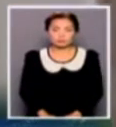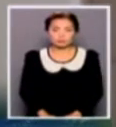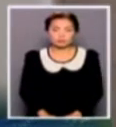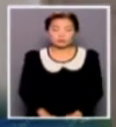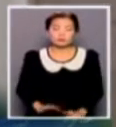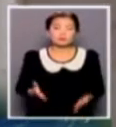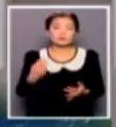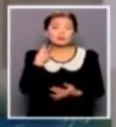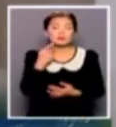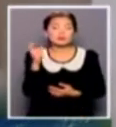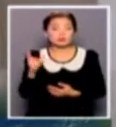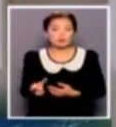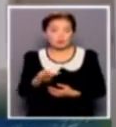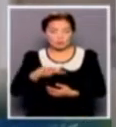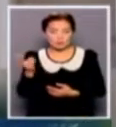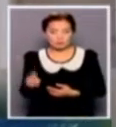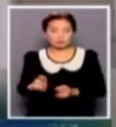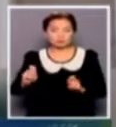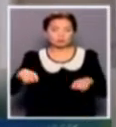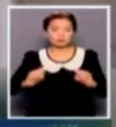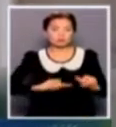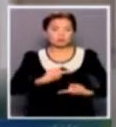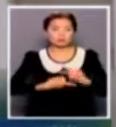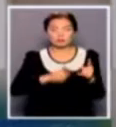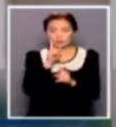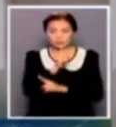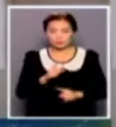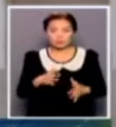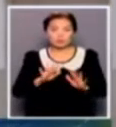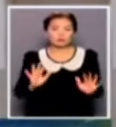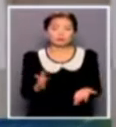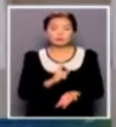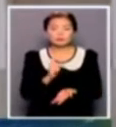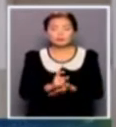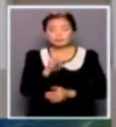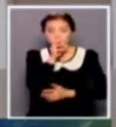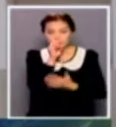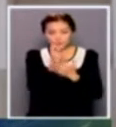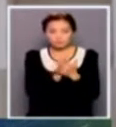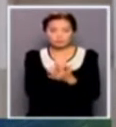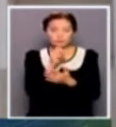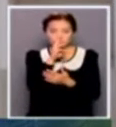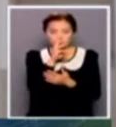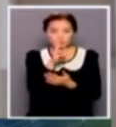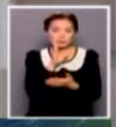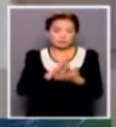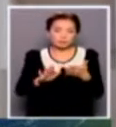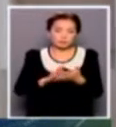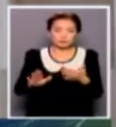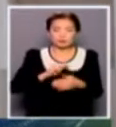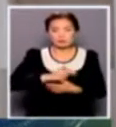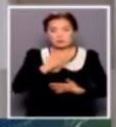В случае смерти лица, выплачивающего алименты, никто не платит за него. В большинстве случаев должник скрывает источники дохода, ссылается